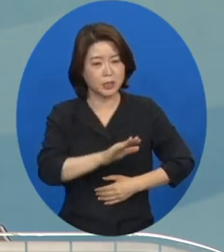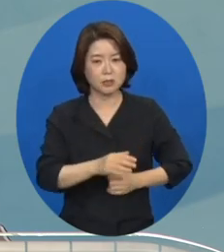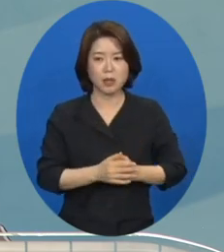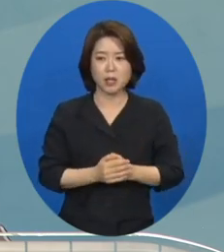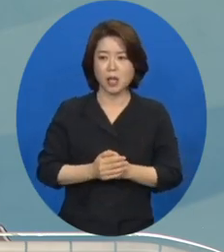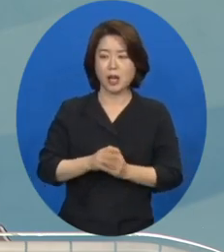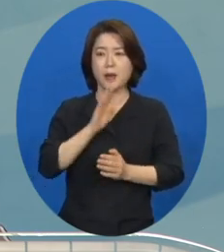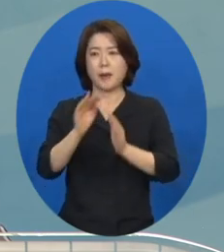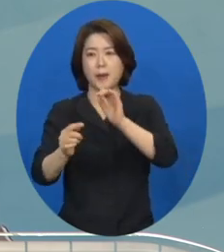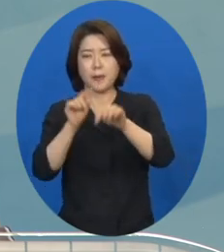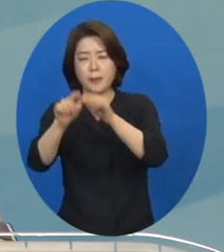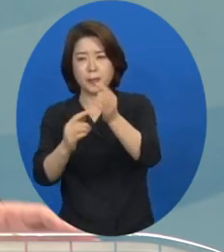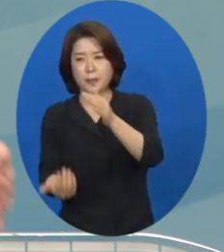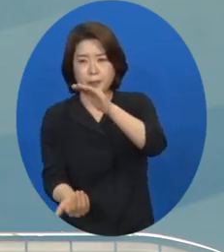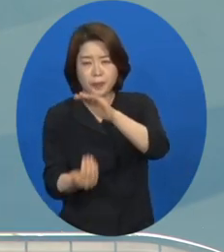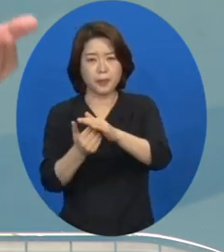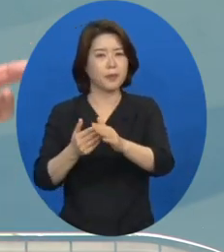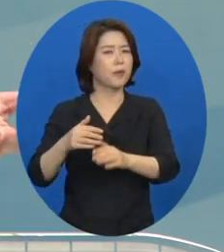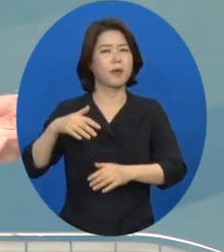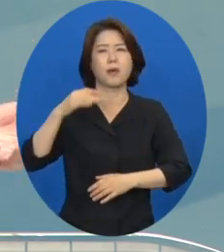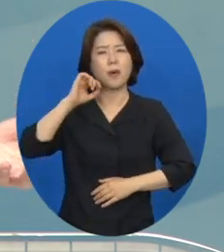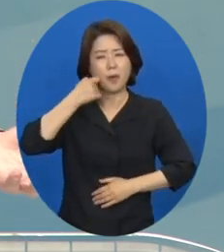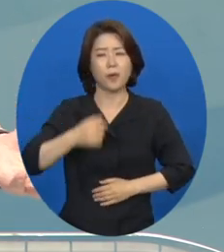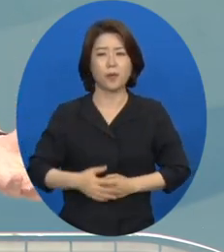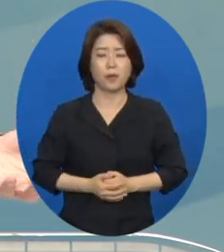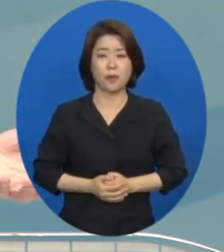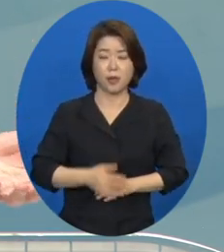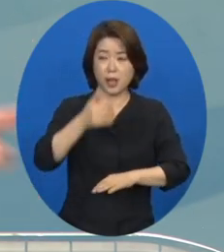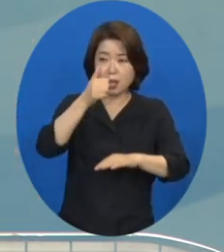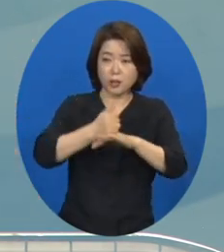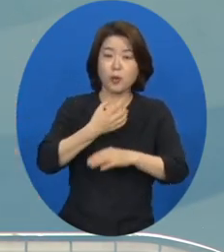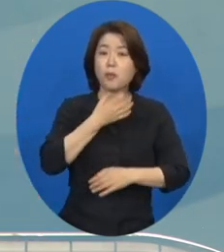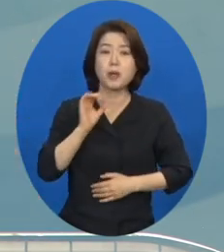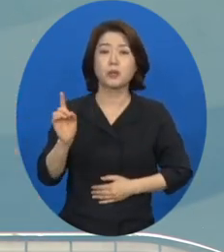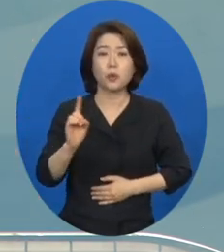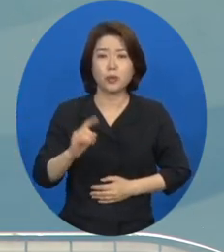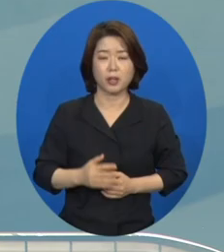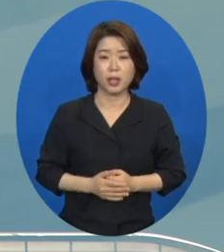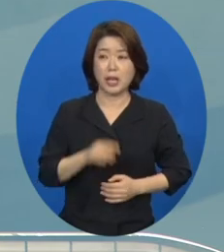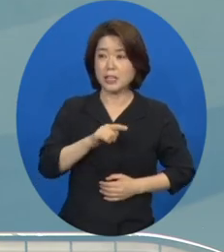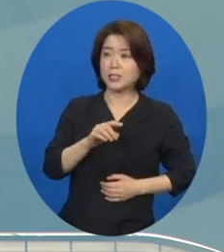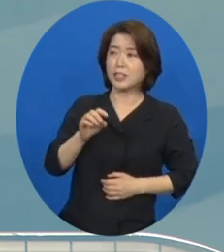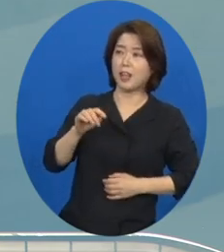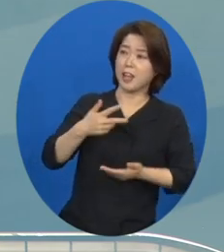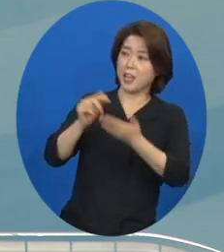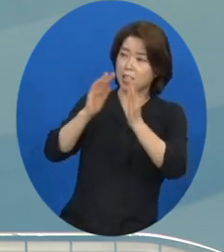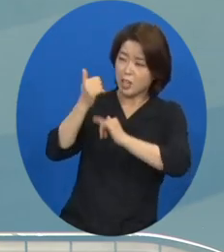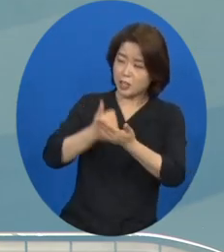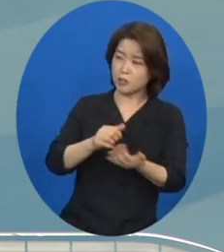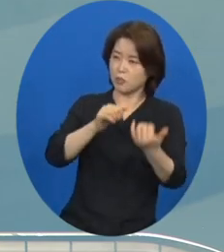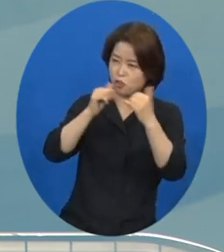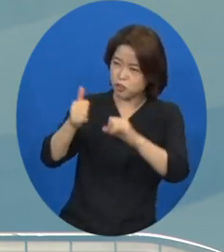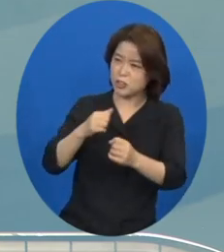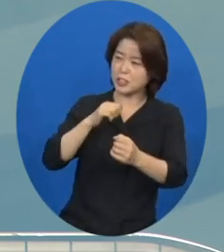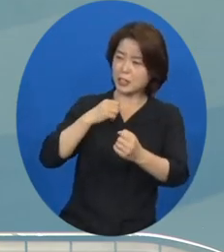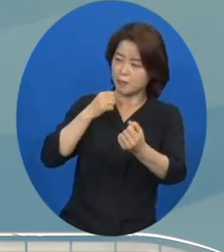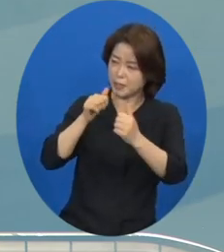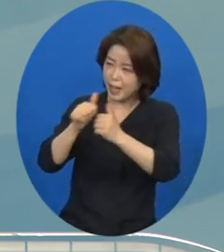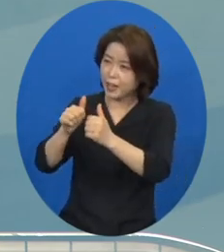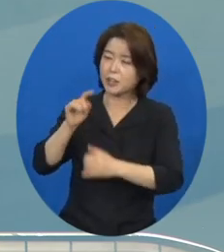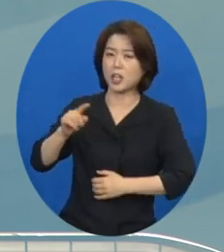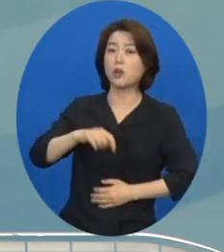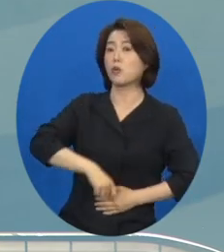거예요. 결국 베드로가 어떻게 됩니까? 진심이었어요. 예수님을 위해서 죽을지언정 따라가겠다는